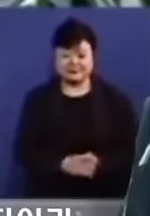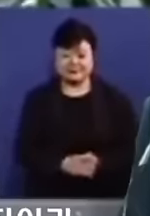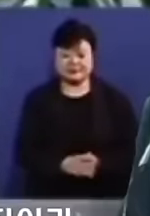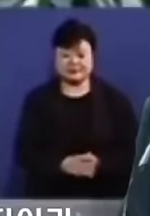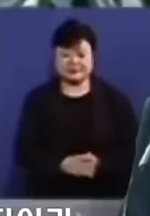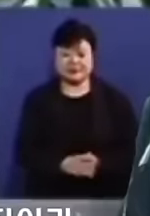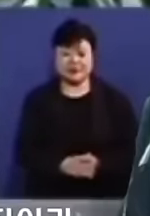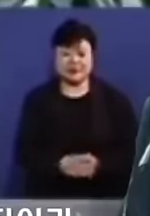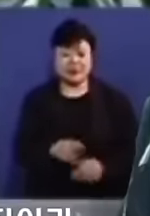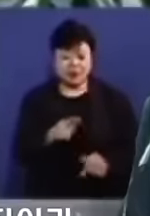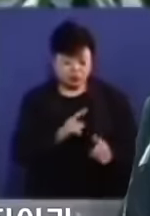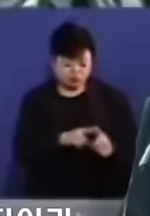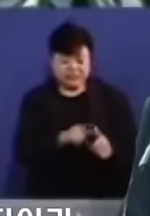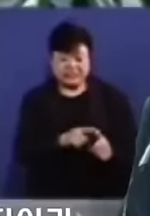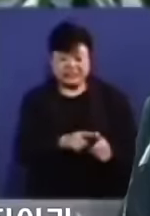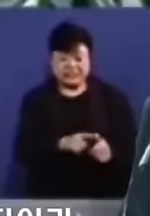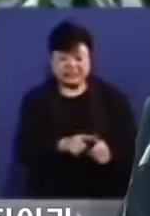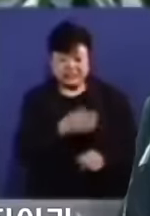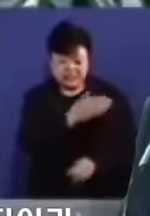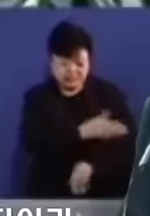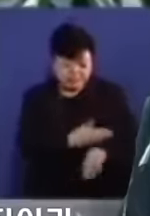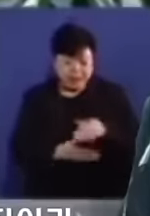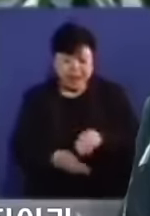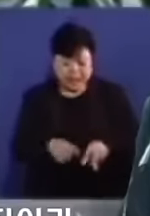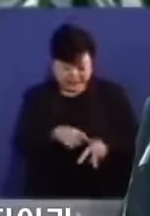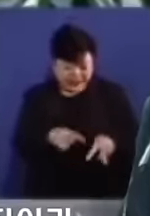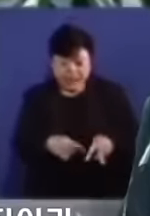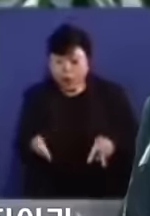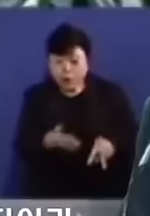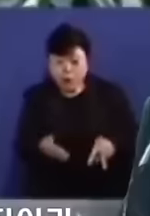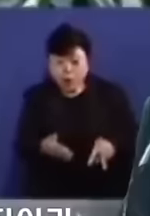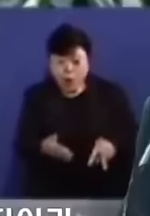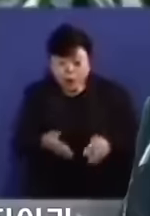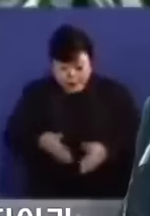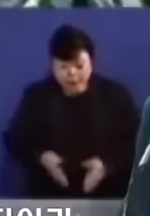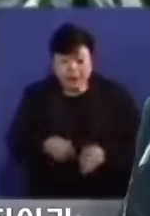VCC 하는 말은 나같이 팔다리가 없이 태어난 인생도